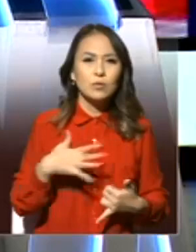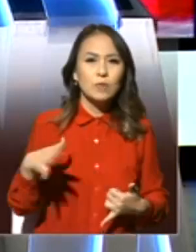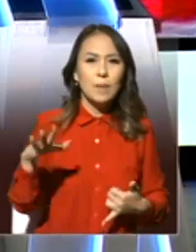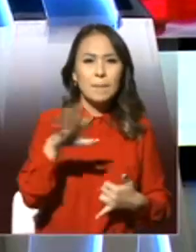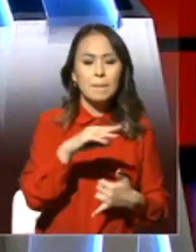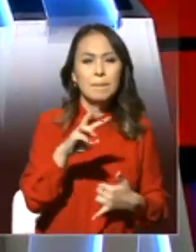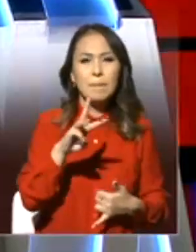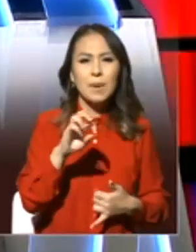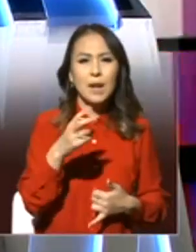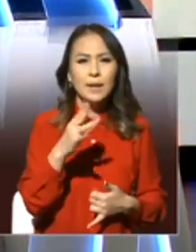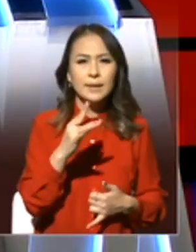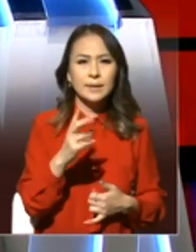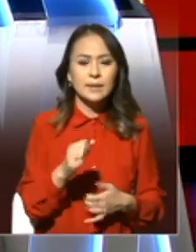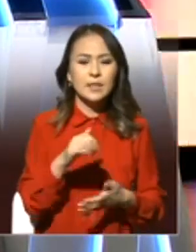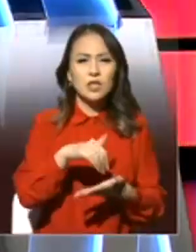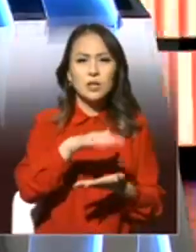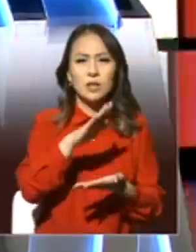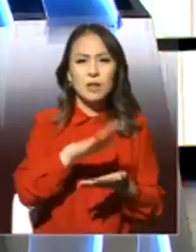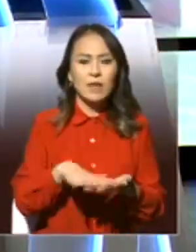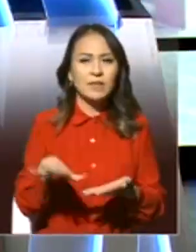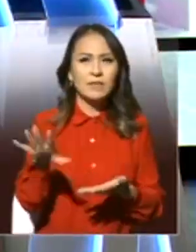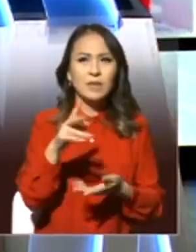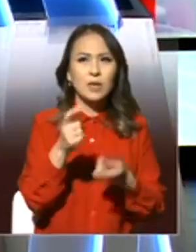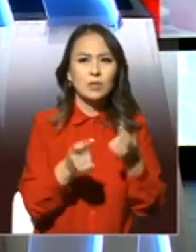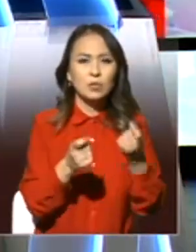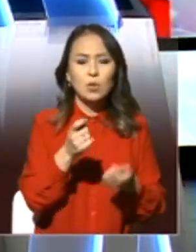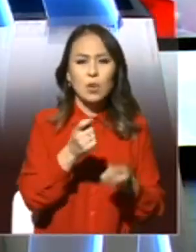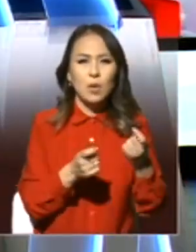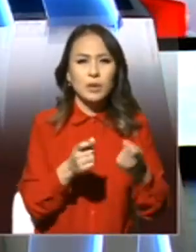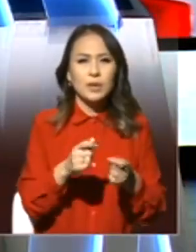мельницалар, қоймалар со арзан бидаймен толып тұр.